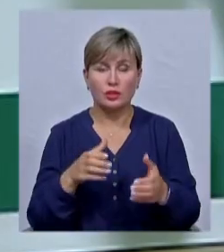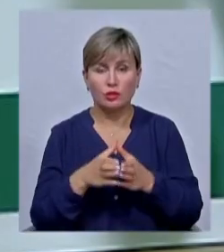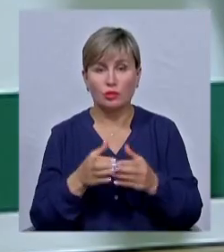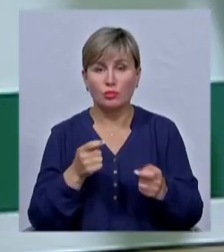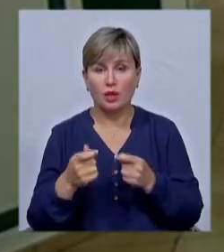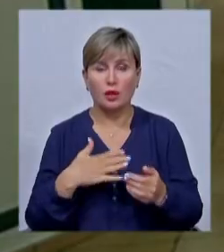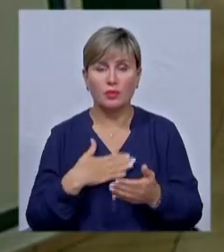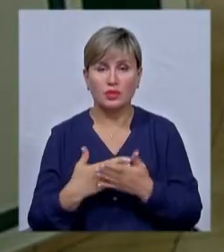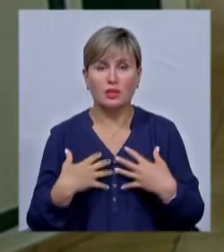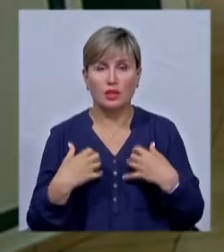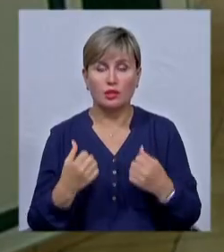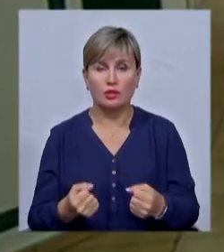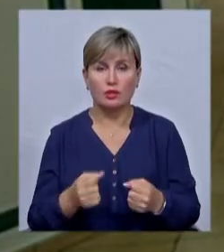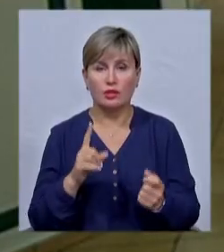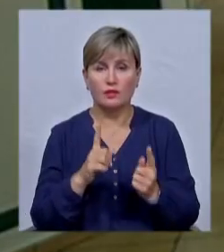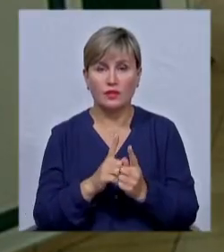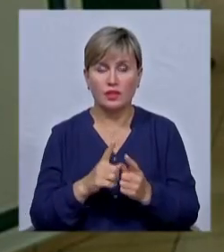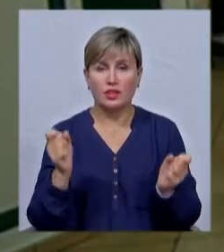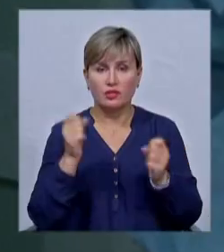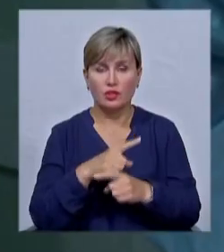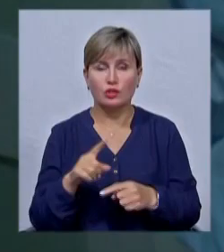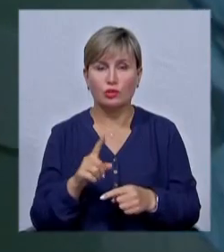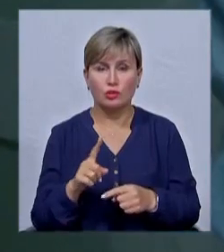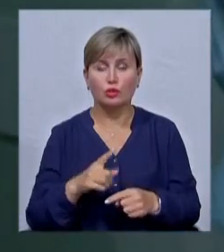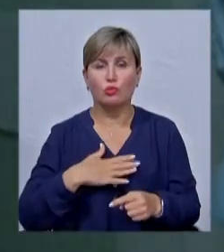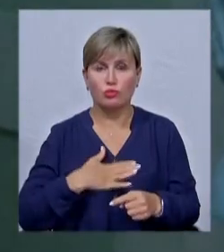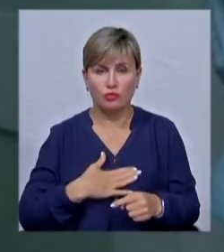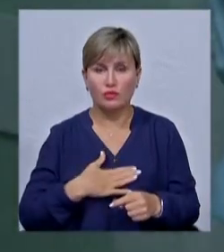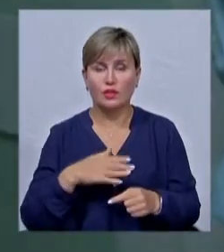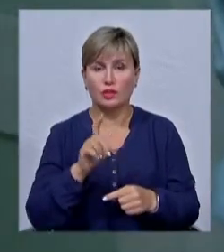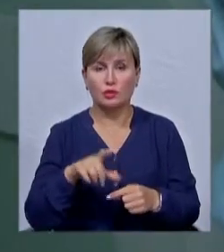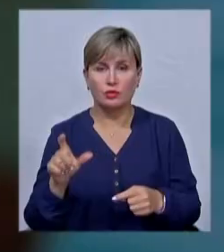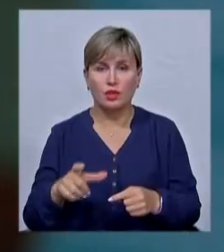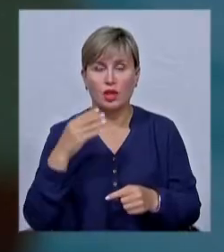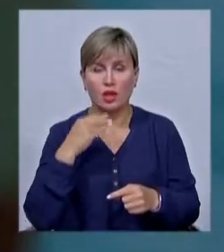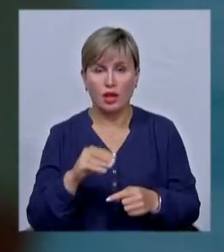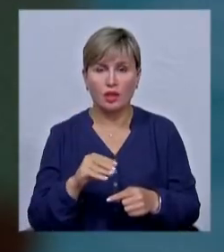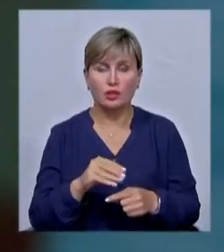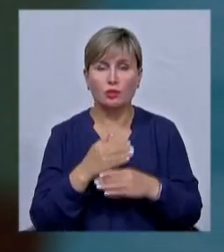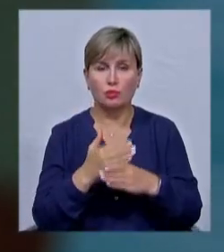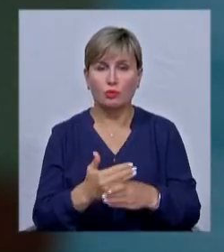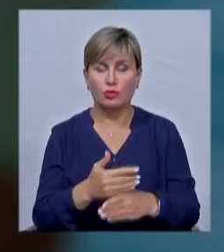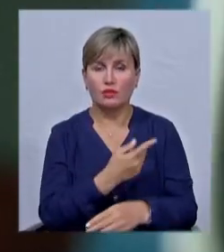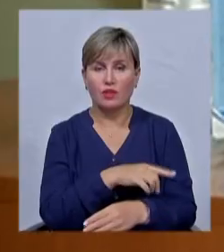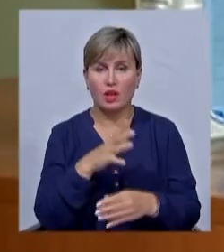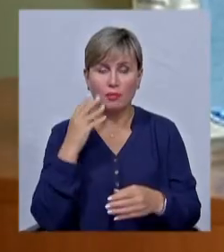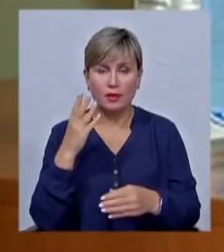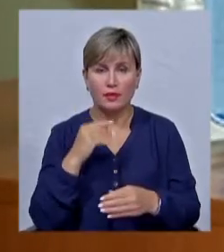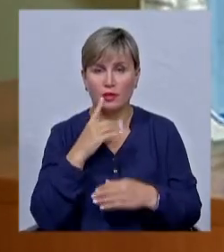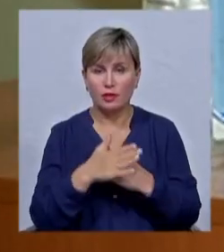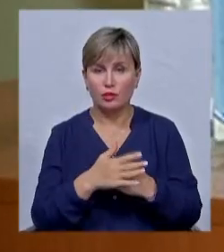общественного здоровья на встрече стало известно что удовлетворенность пациентов качества медпомощи в алматы составила около